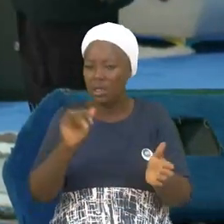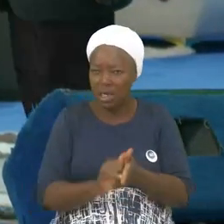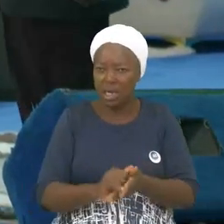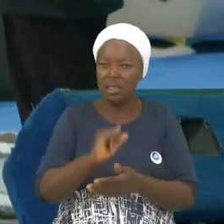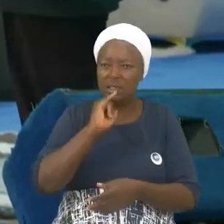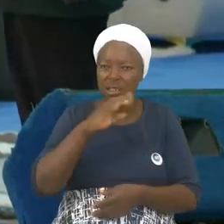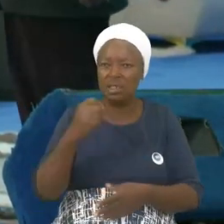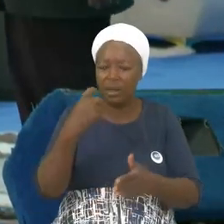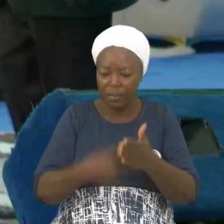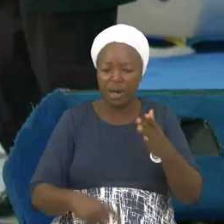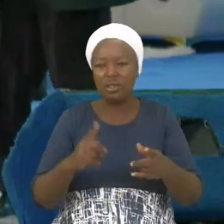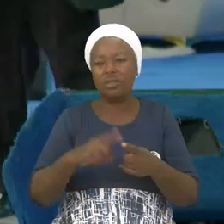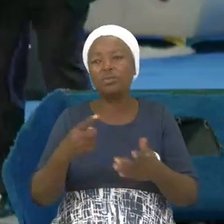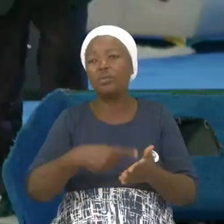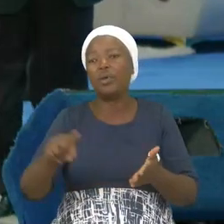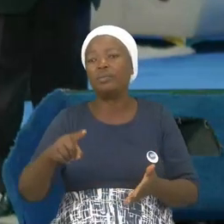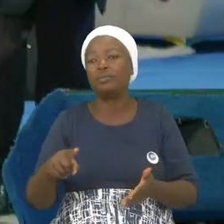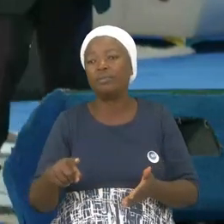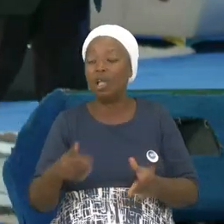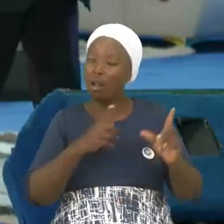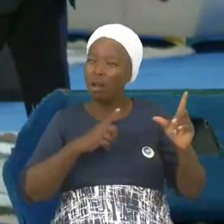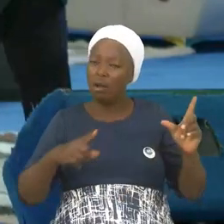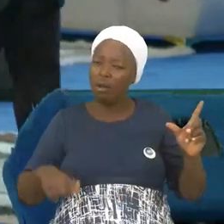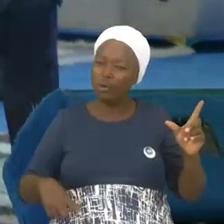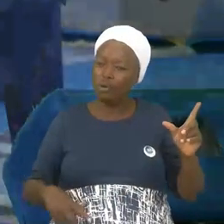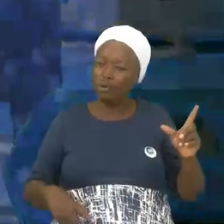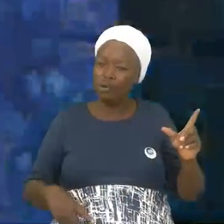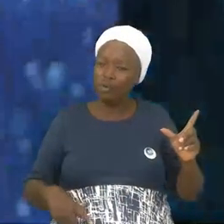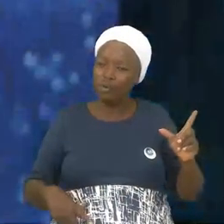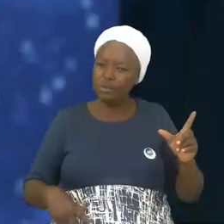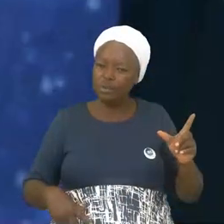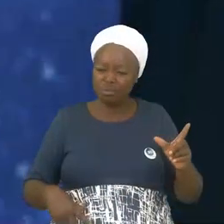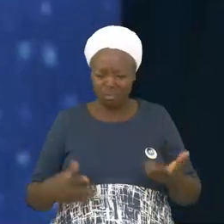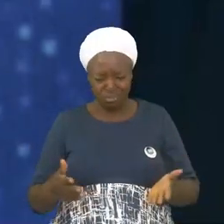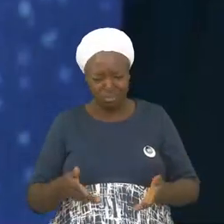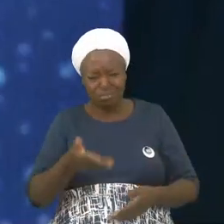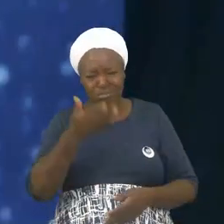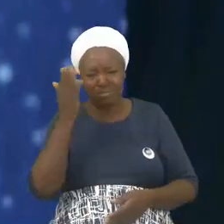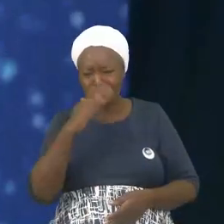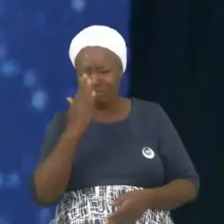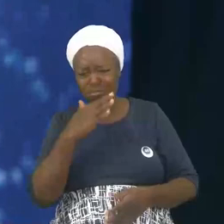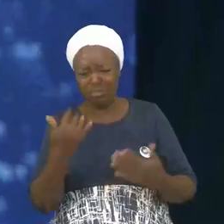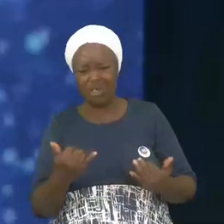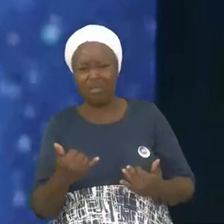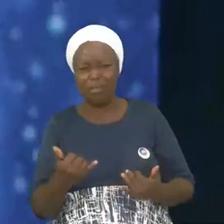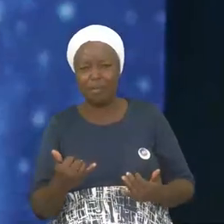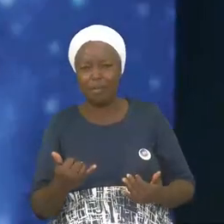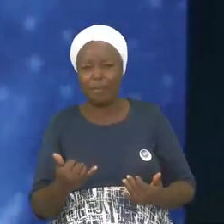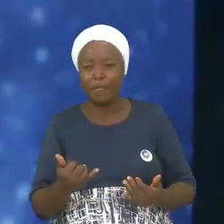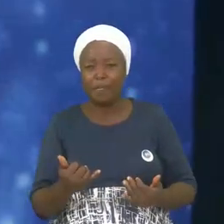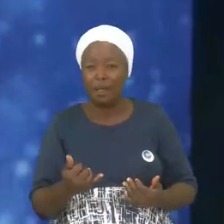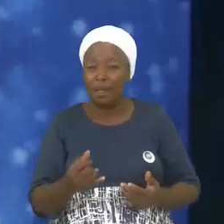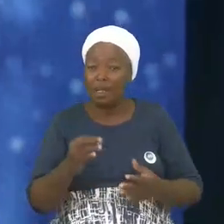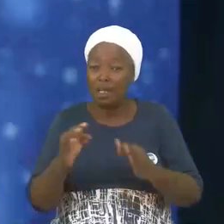la pierre. Ça, c'est le prix à payer. Seigneur, il